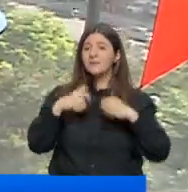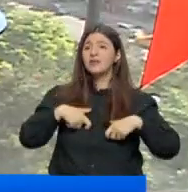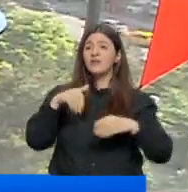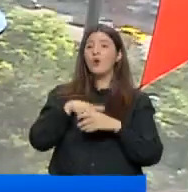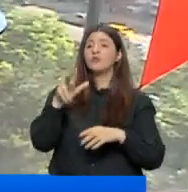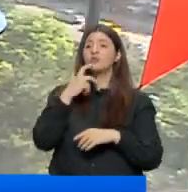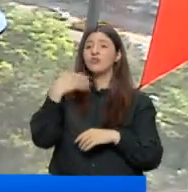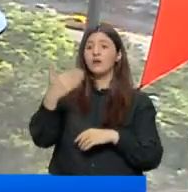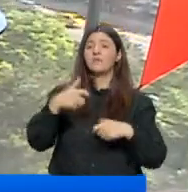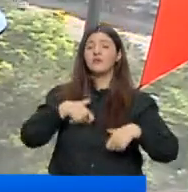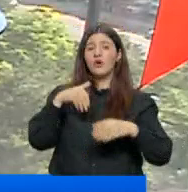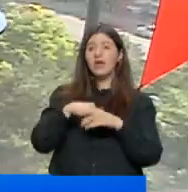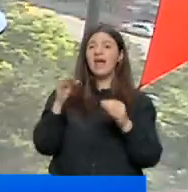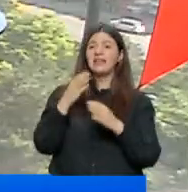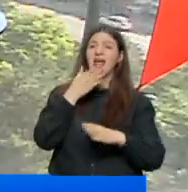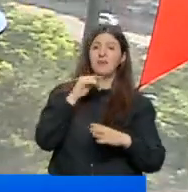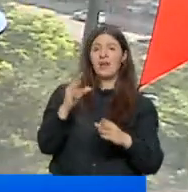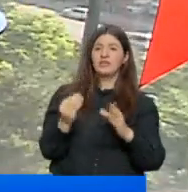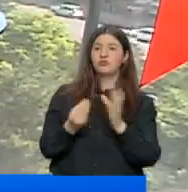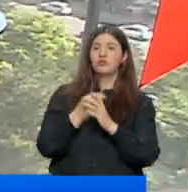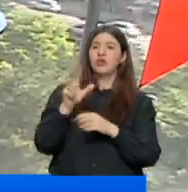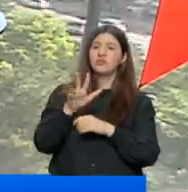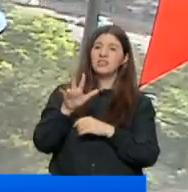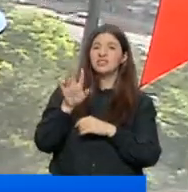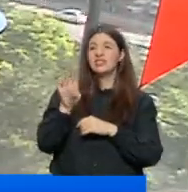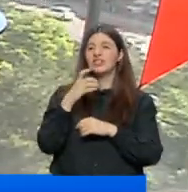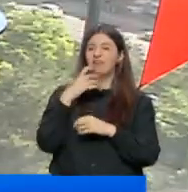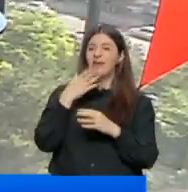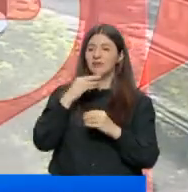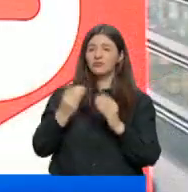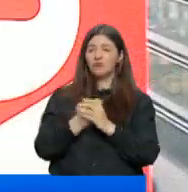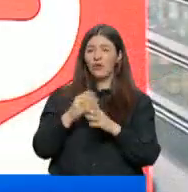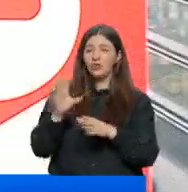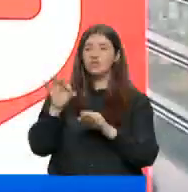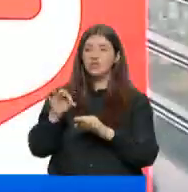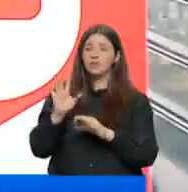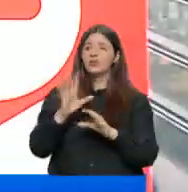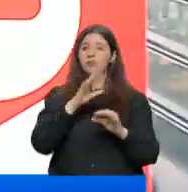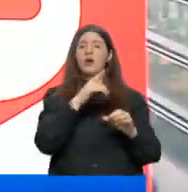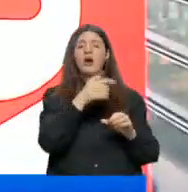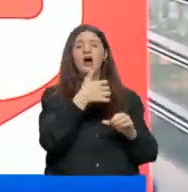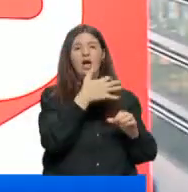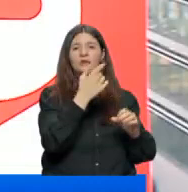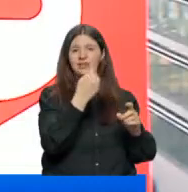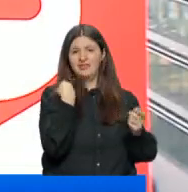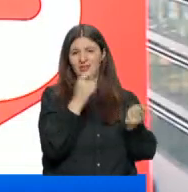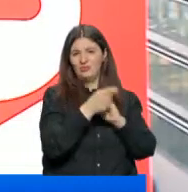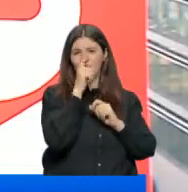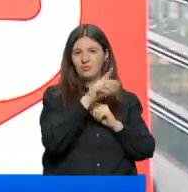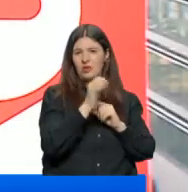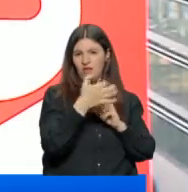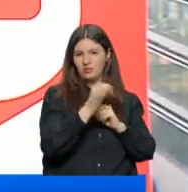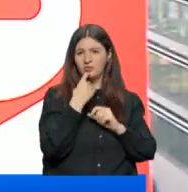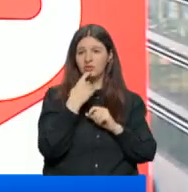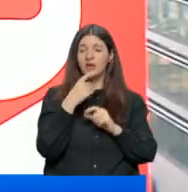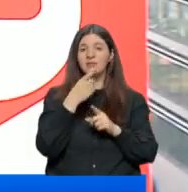30 yaşından sonra milletvekili oluyordu. Bir de erken emekli olunabiliyordu. 35-40 yaşında insanlar emekli oluyordu. Şimdi emeklilik hak edildikten sonra o maaş olunca. 60 yaşından sonra. Peki siz